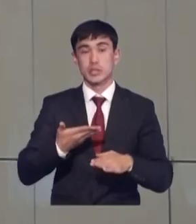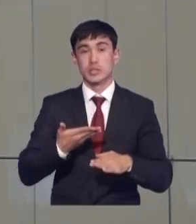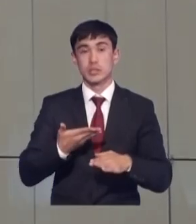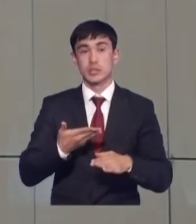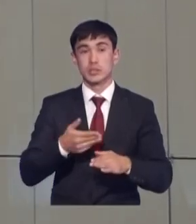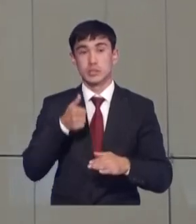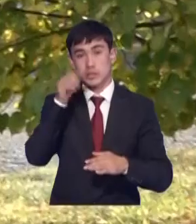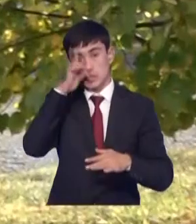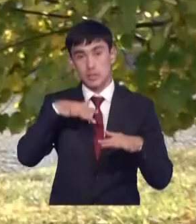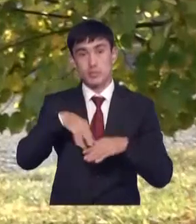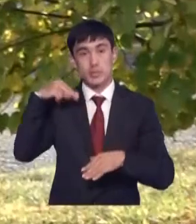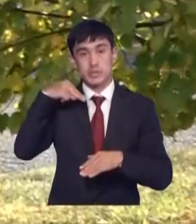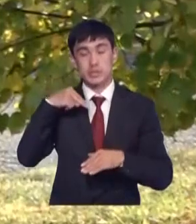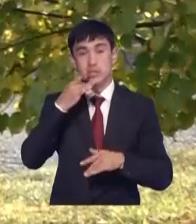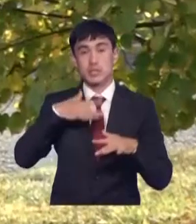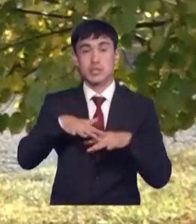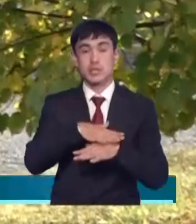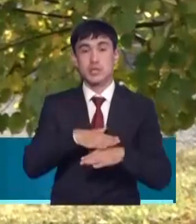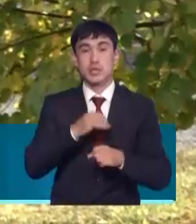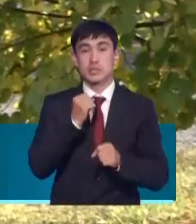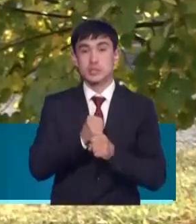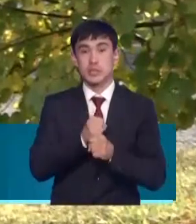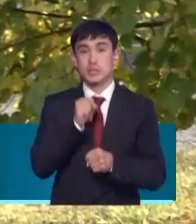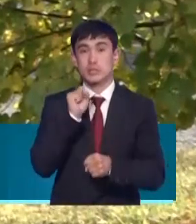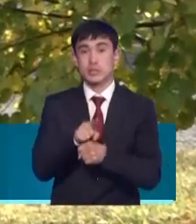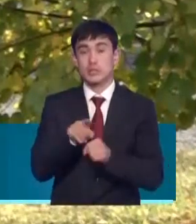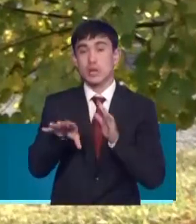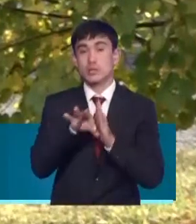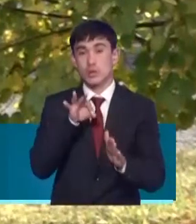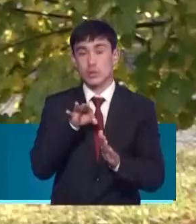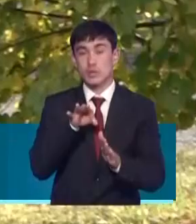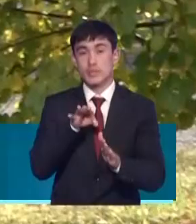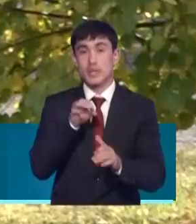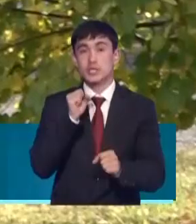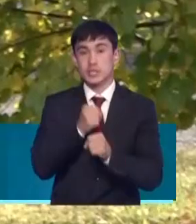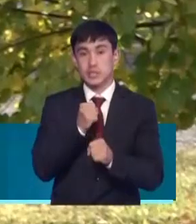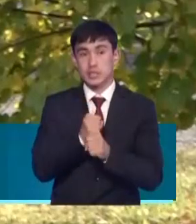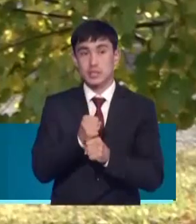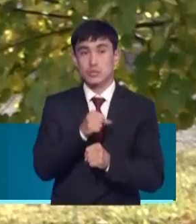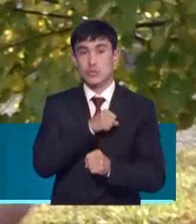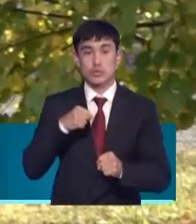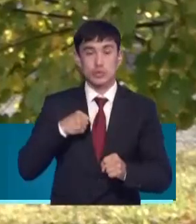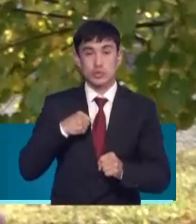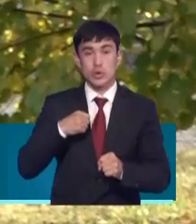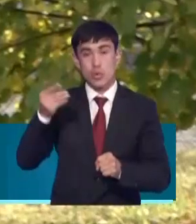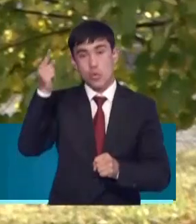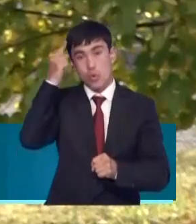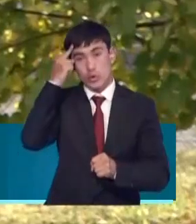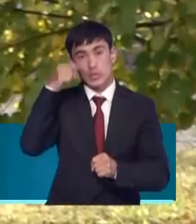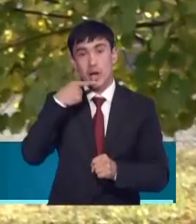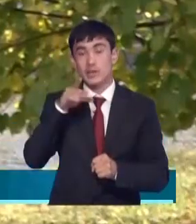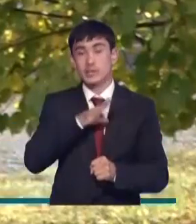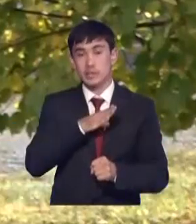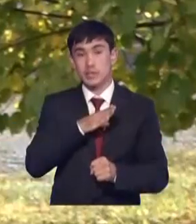ел президентінің елге салып отырған таңдауы, сол таңдауды жаса дейді, өзің ойыңдағыны айт